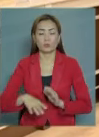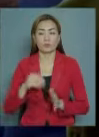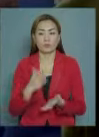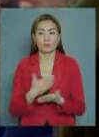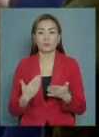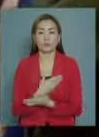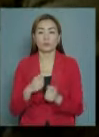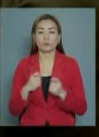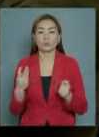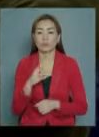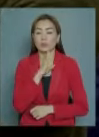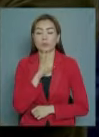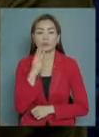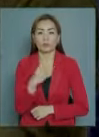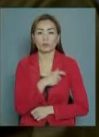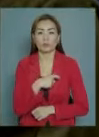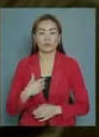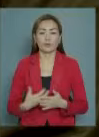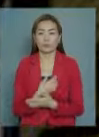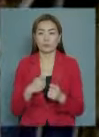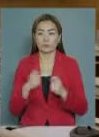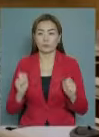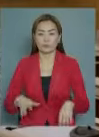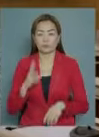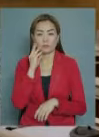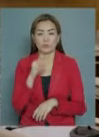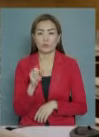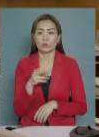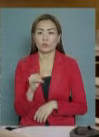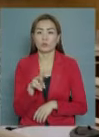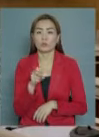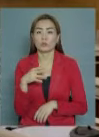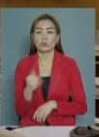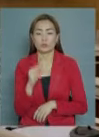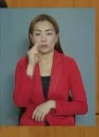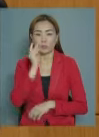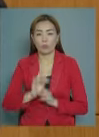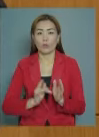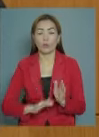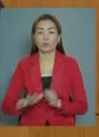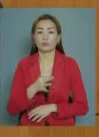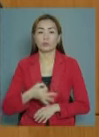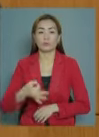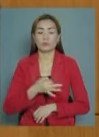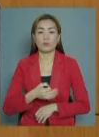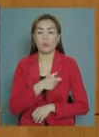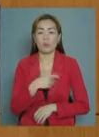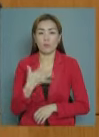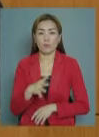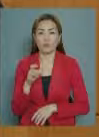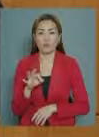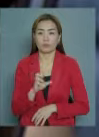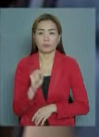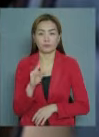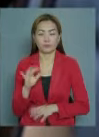Жаңа құрамда 3 әйел бар, 4 депутат қайта таңдалды. Олар Алматы, Жетісу, Ұлытау облысы мен Шымкент қаласынан. Облыстық мәслихаттың 5 хатшысы,